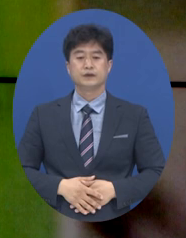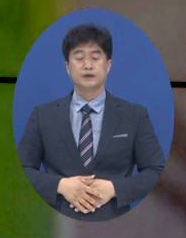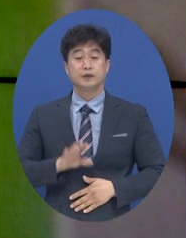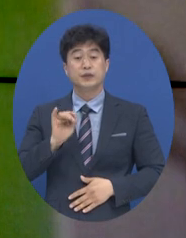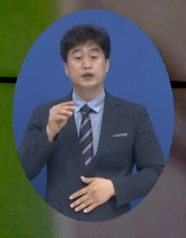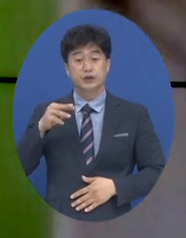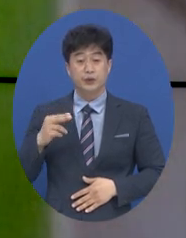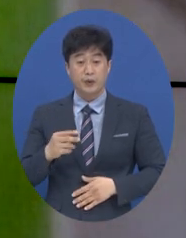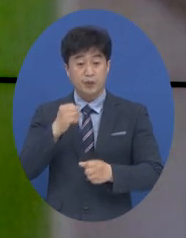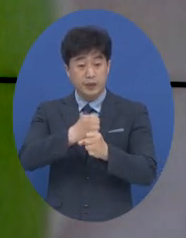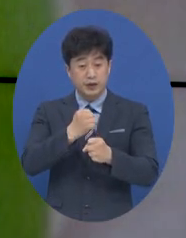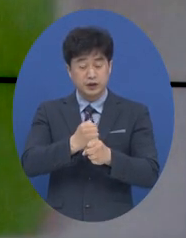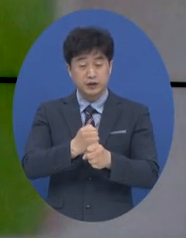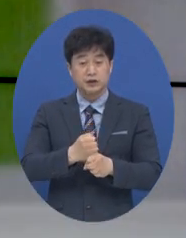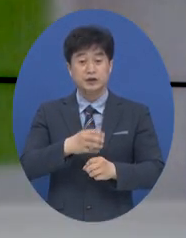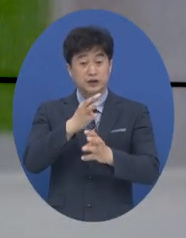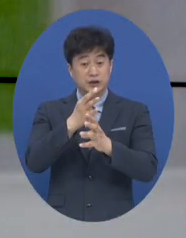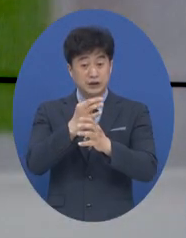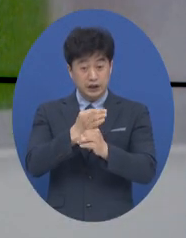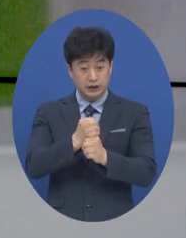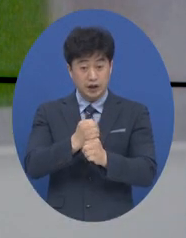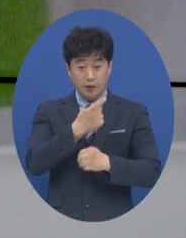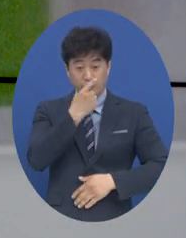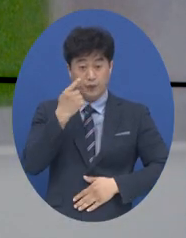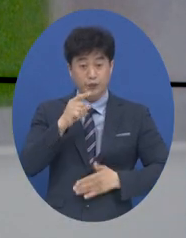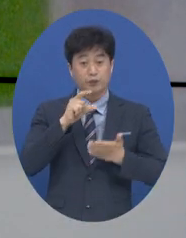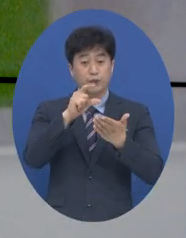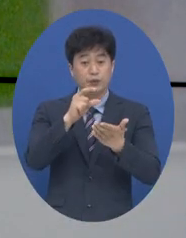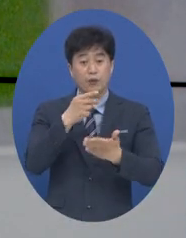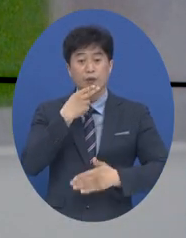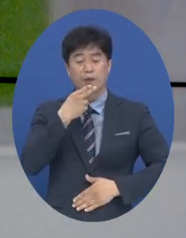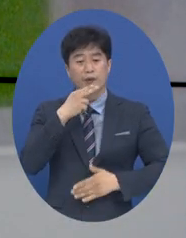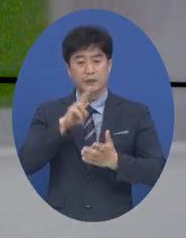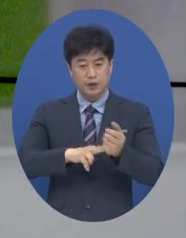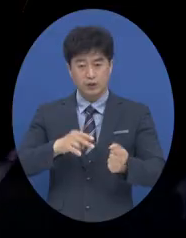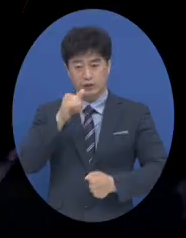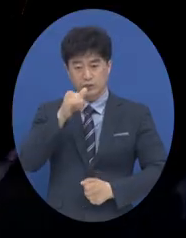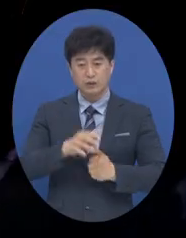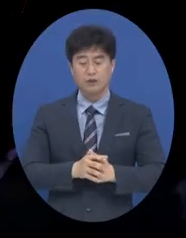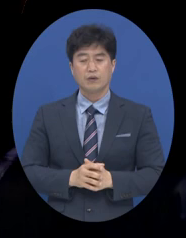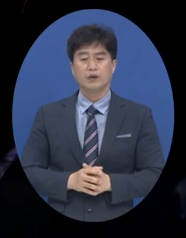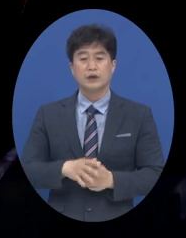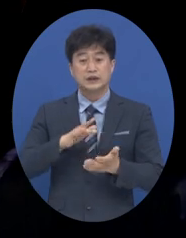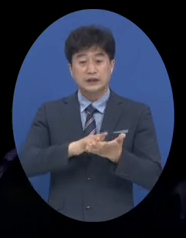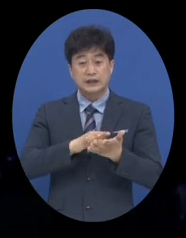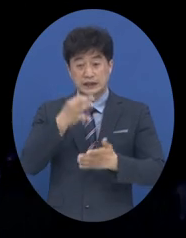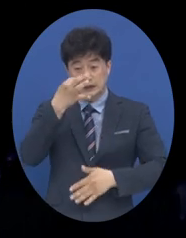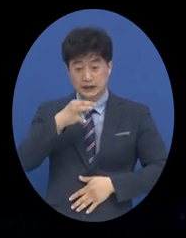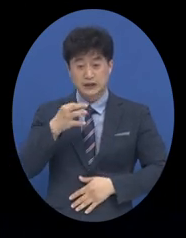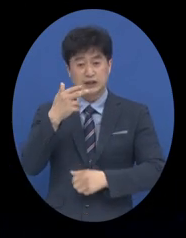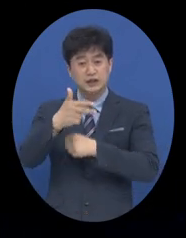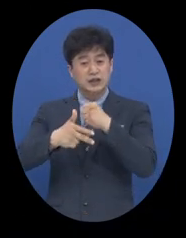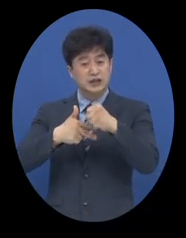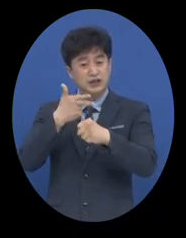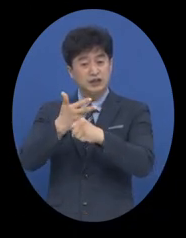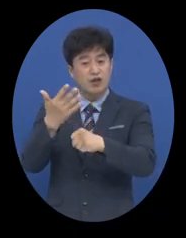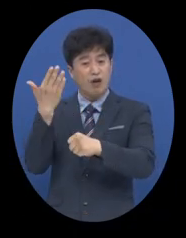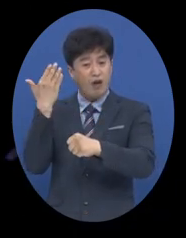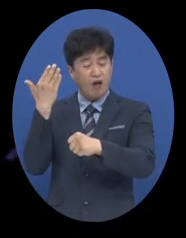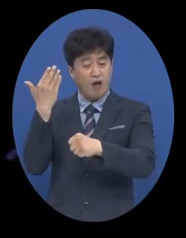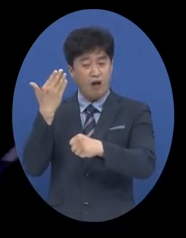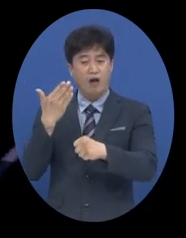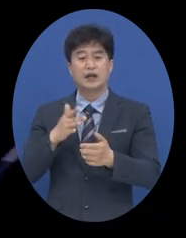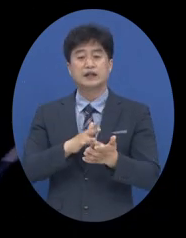비료의 생산 연월일 등 보증 표시를 하지 않고 판 업체. 약효 보증 기간이 무려 7년이나 지난